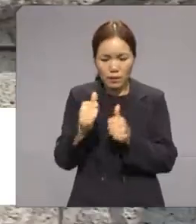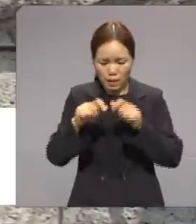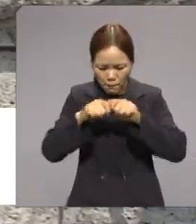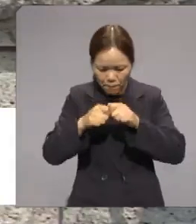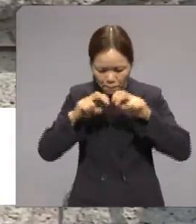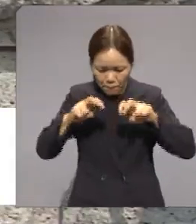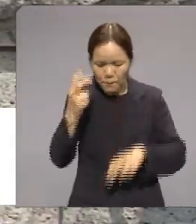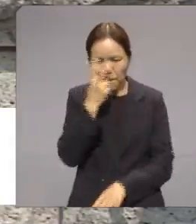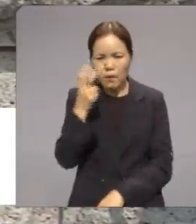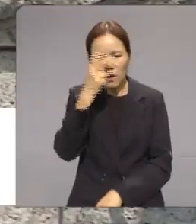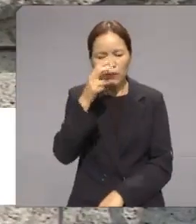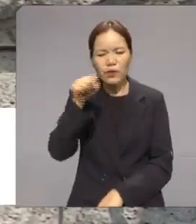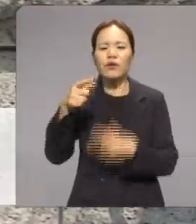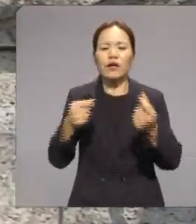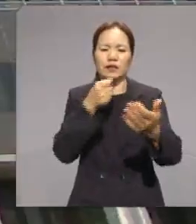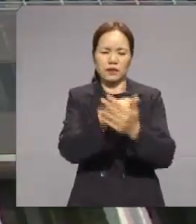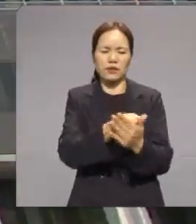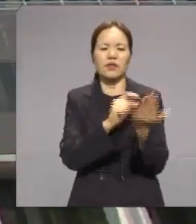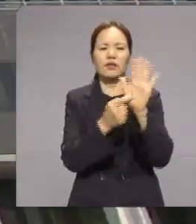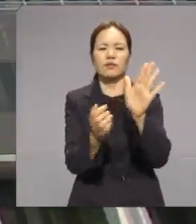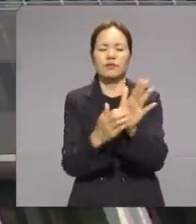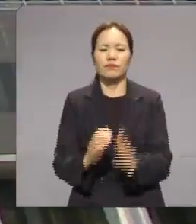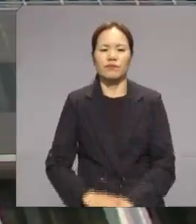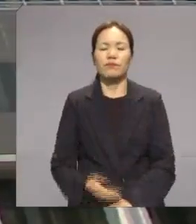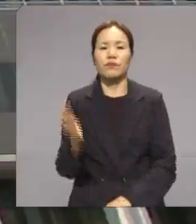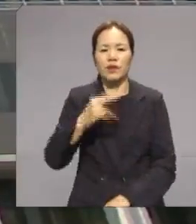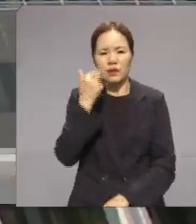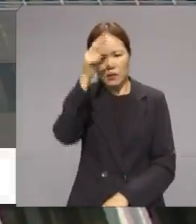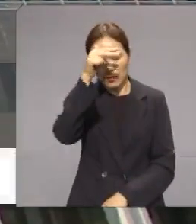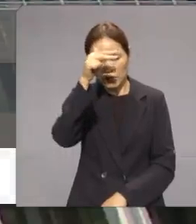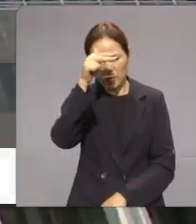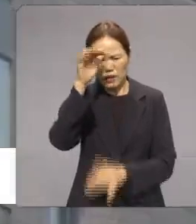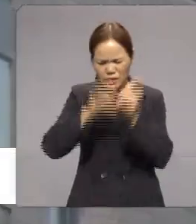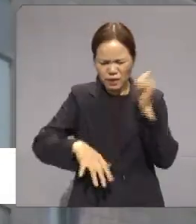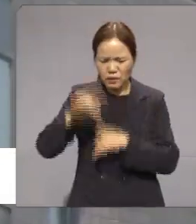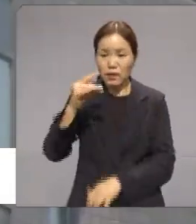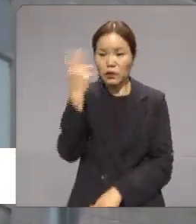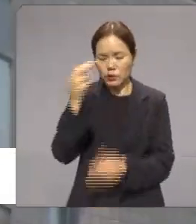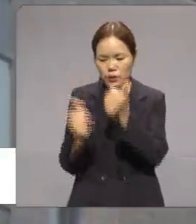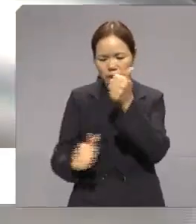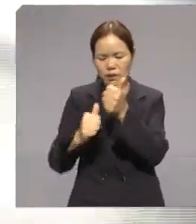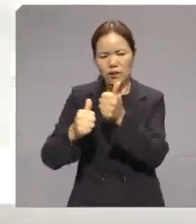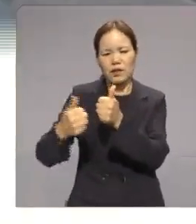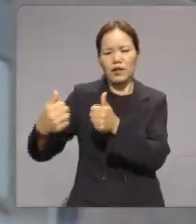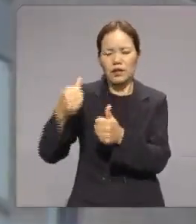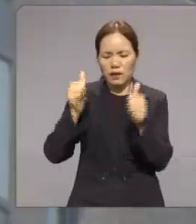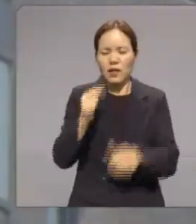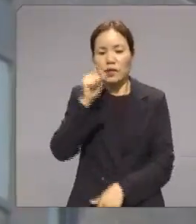면밀히 검토해 이 같은 결론에 이르렀다고 강조했습니다. 다만 검찰이 전례 없이 수심위의 기소 권고를 수용하지